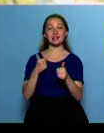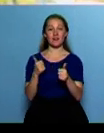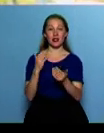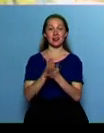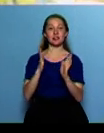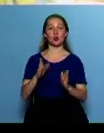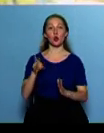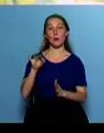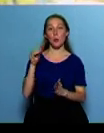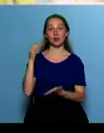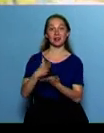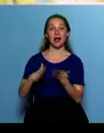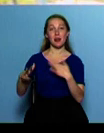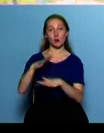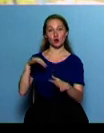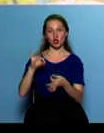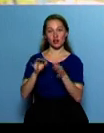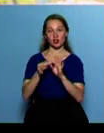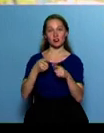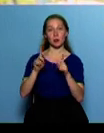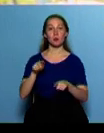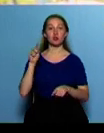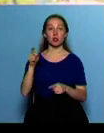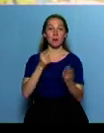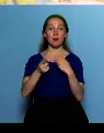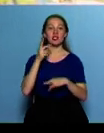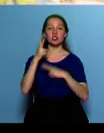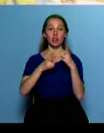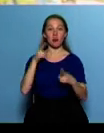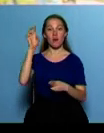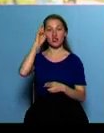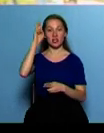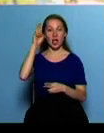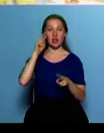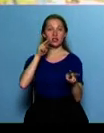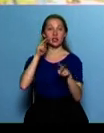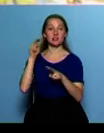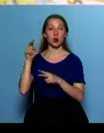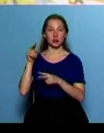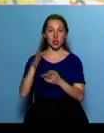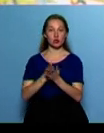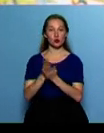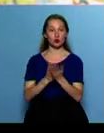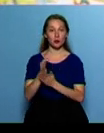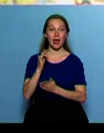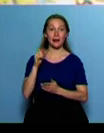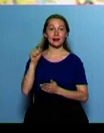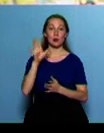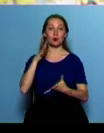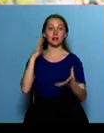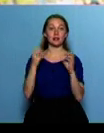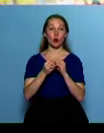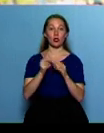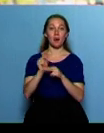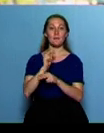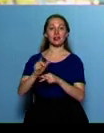по центральной площади в Ижевске, потому что у нас поступила жалоба в Федеральную антимонопольную службу. Ну вот на днях у нас будет подведение итогов, подрядчик